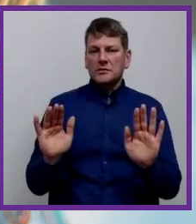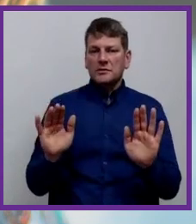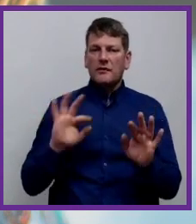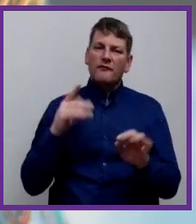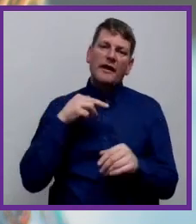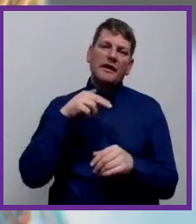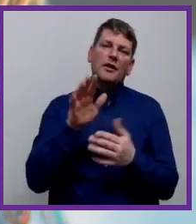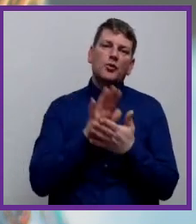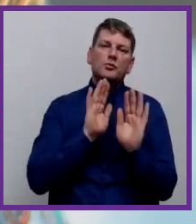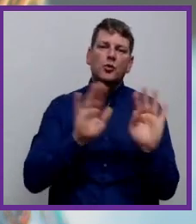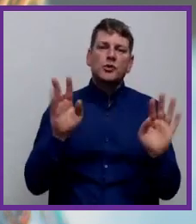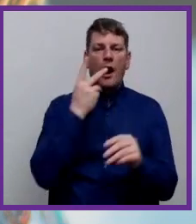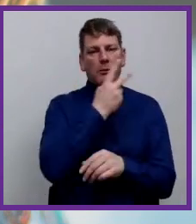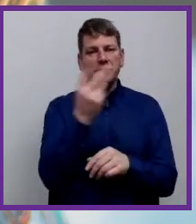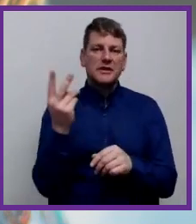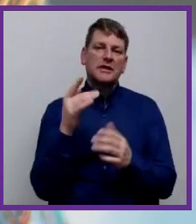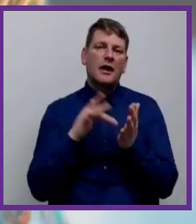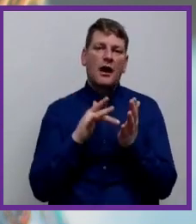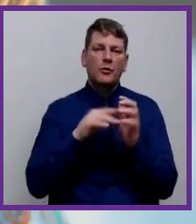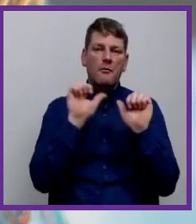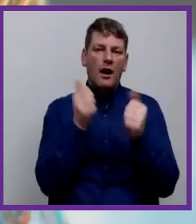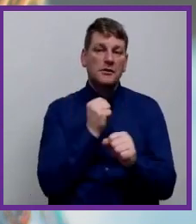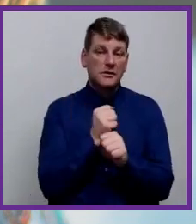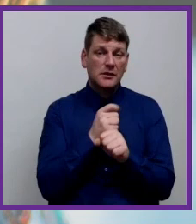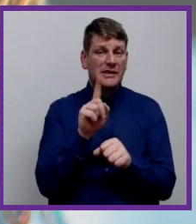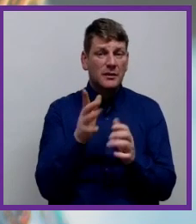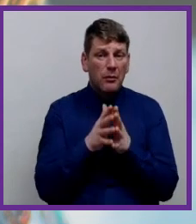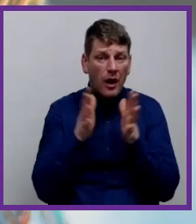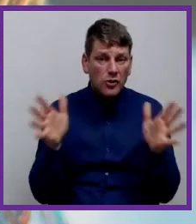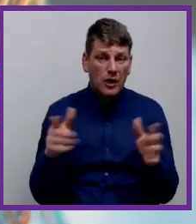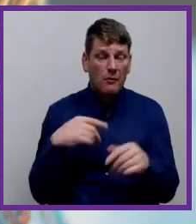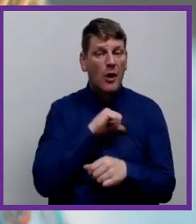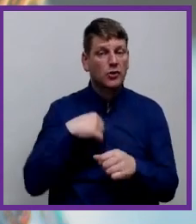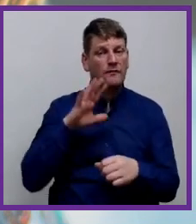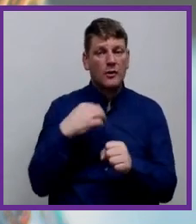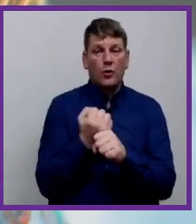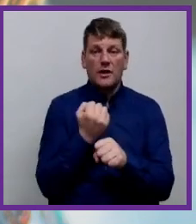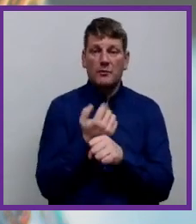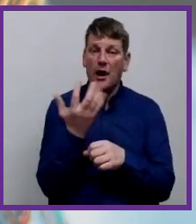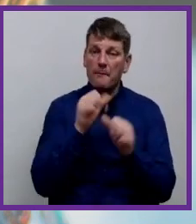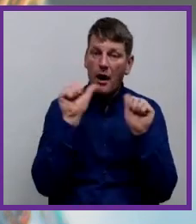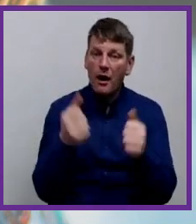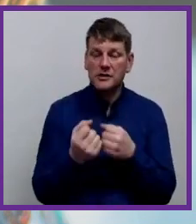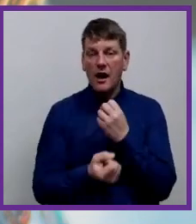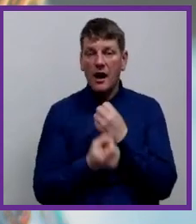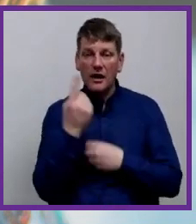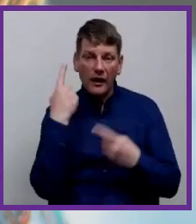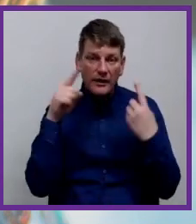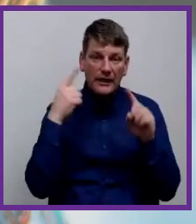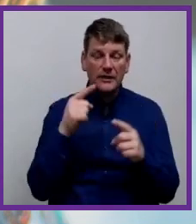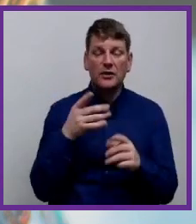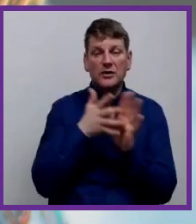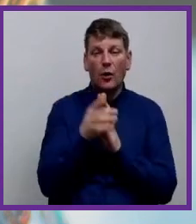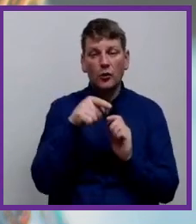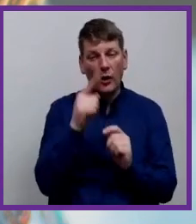aiziet uz muzeju aplūkot kādu mākslas darbu. Tas ir daudz plašāks. Arī paši var nodarboties ar mākslu, radīt un caur to daudz ko